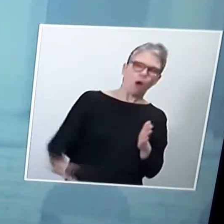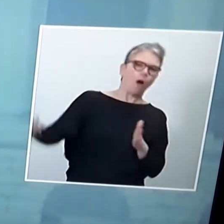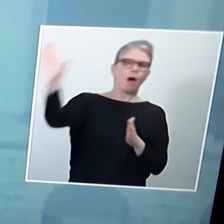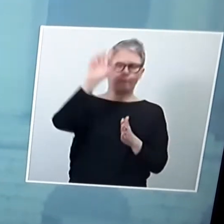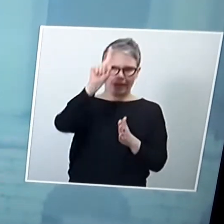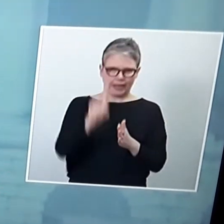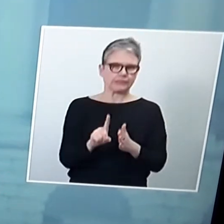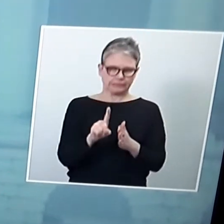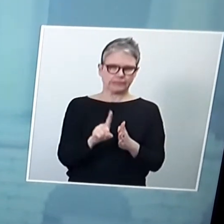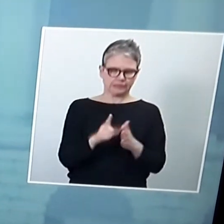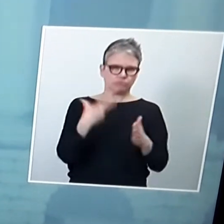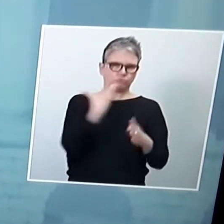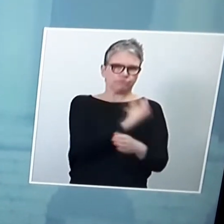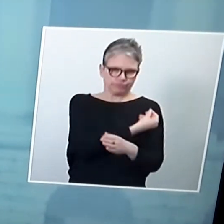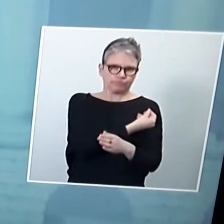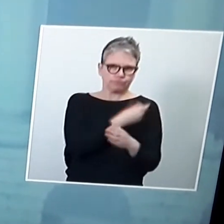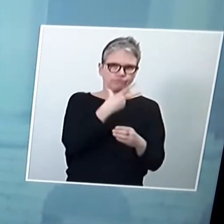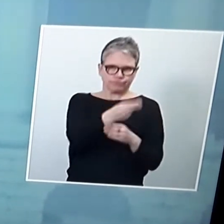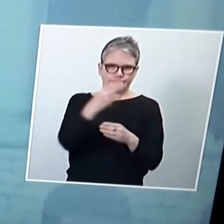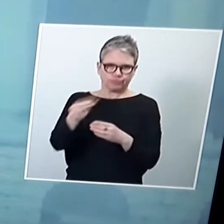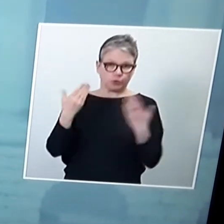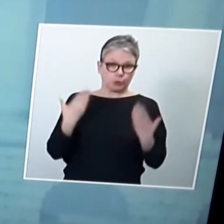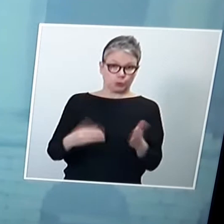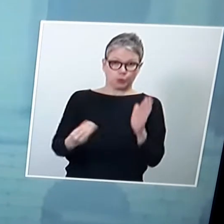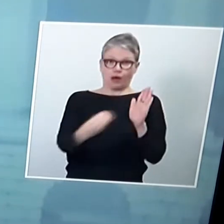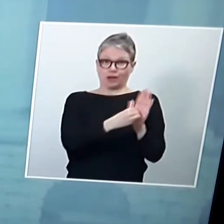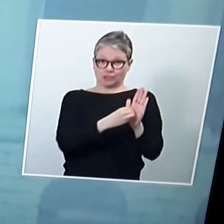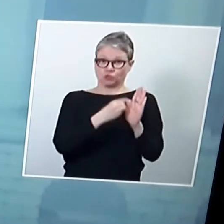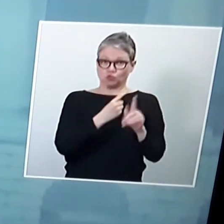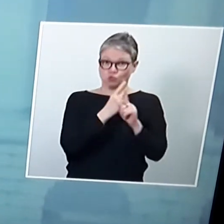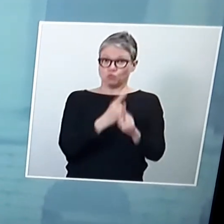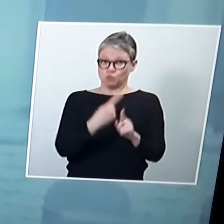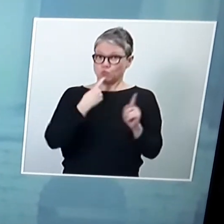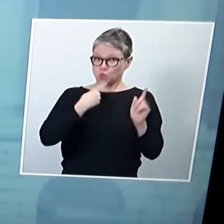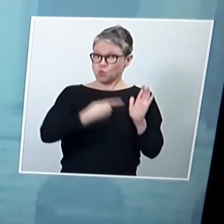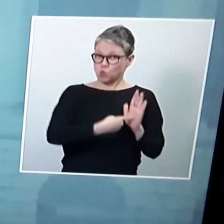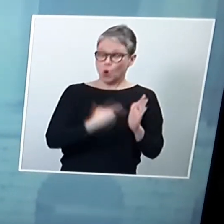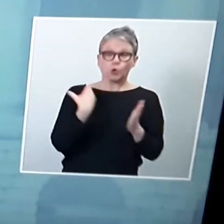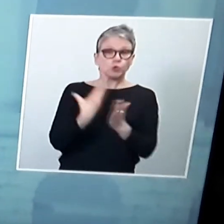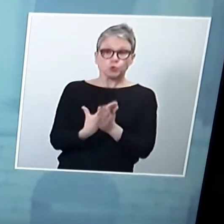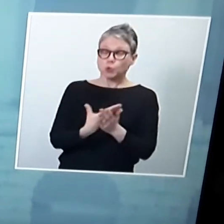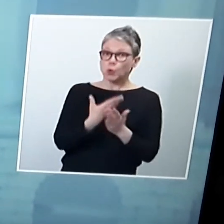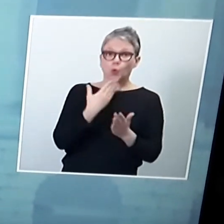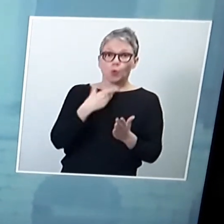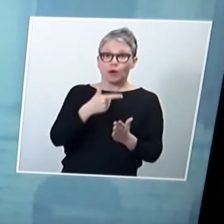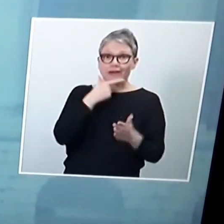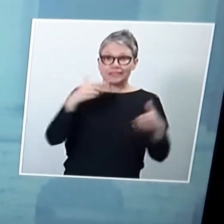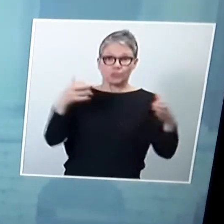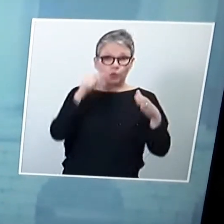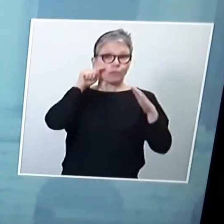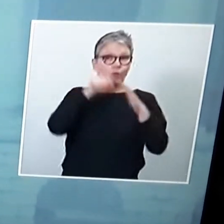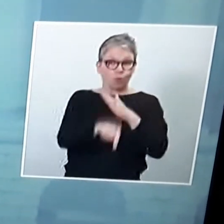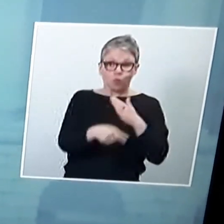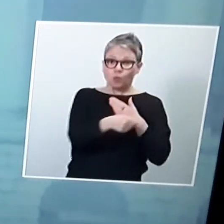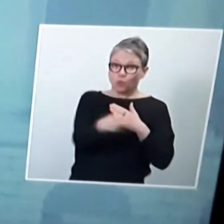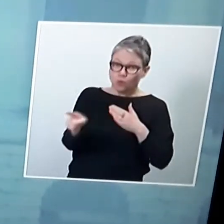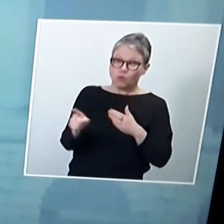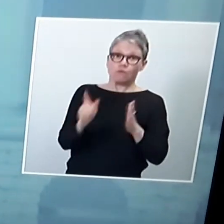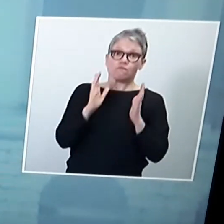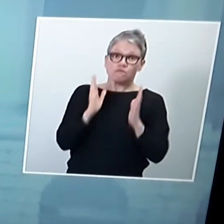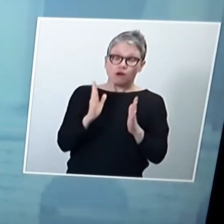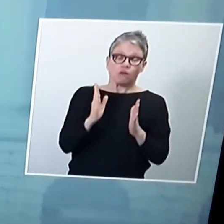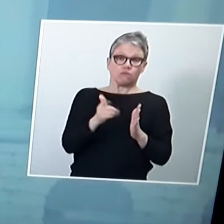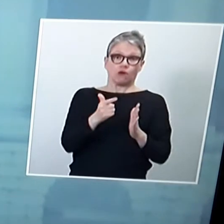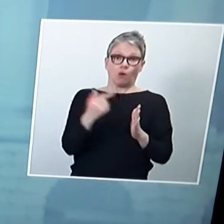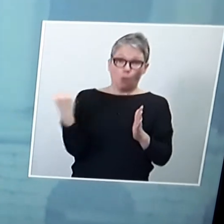sen nykyisen asetuksen mukaisesti, koska riskiryhmiin kuuluvilla ihmisillä on paljon vakavampi uhka sairastua tautiin sillä tavalla, että